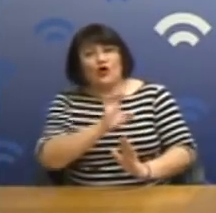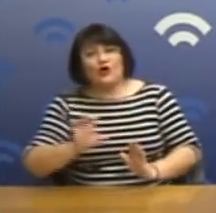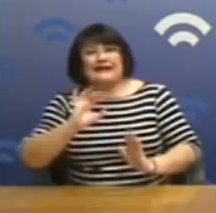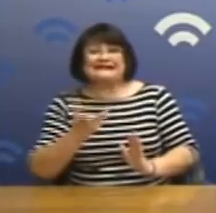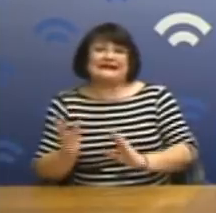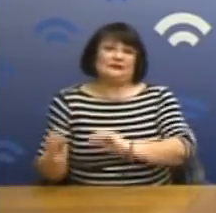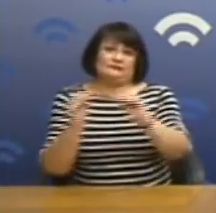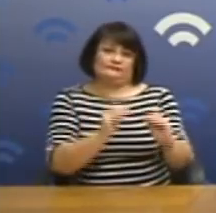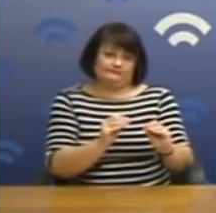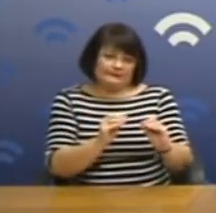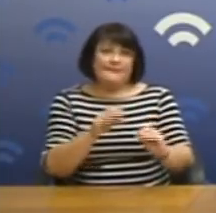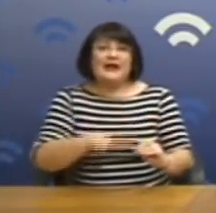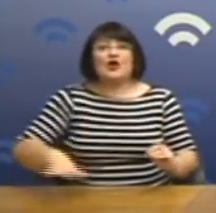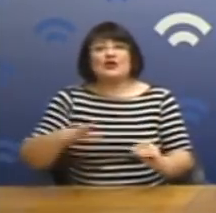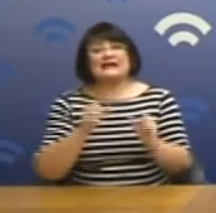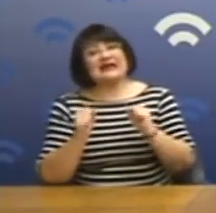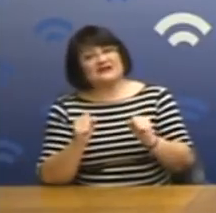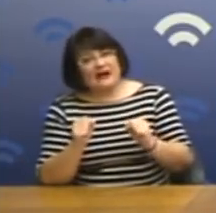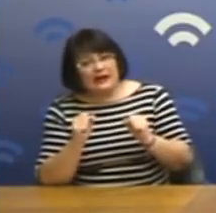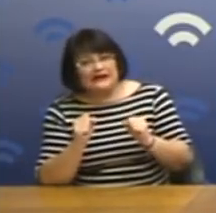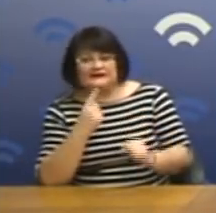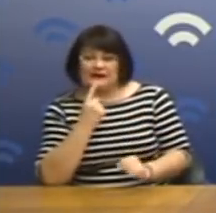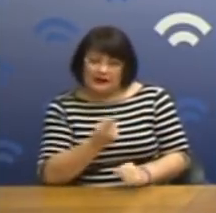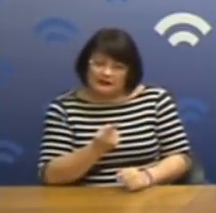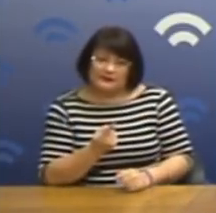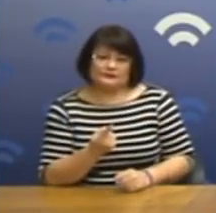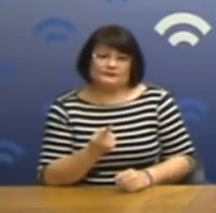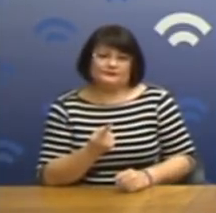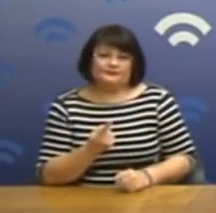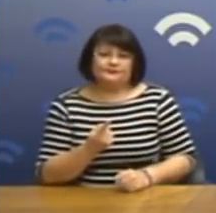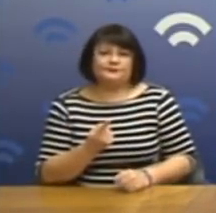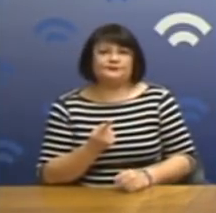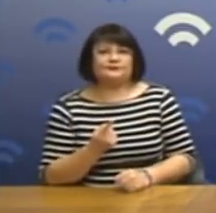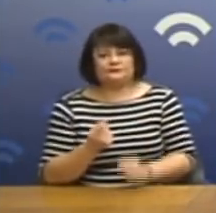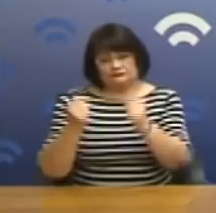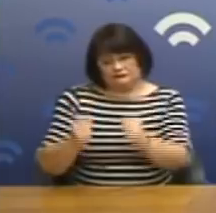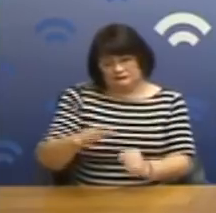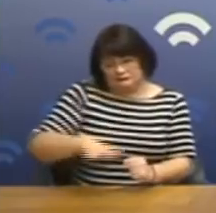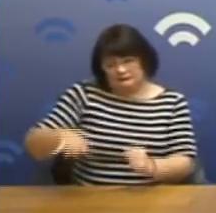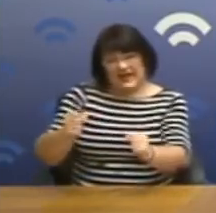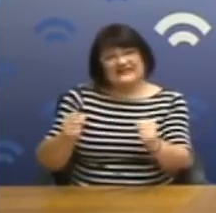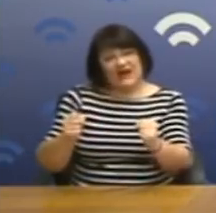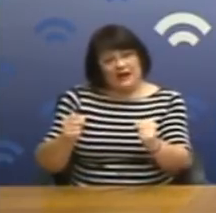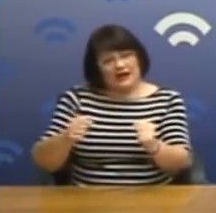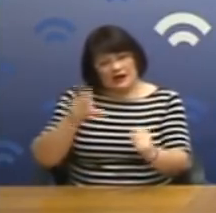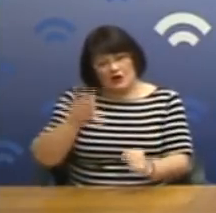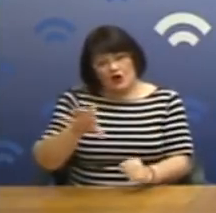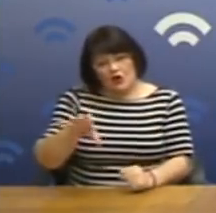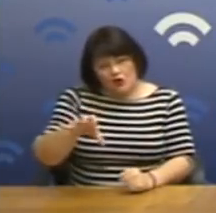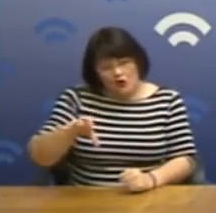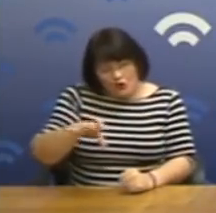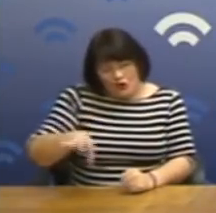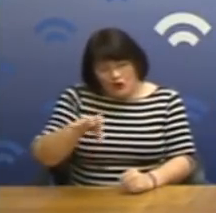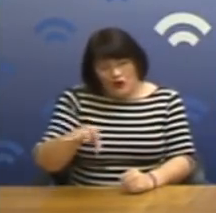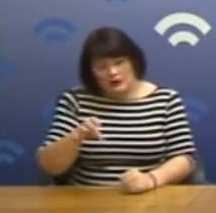περιοχών καταγωγής, μάλιστα μέσα στην ίδια μία ασφαλή χώρα, πρόκειται και αυτό για ένα ακόμα εφεύρημα